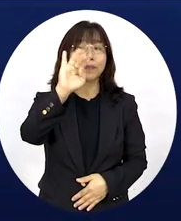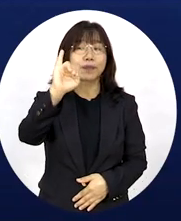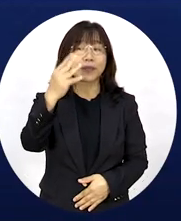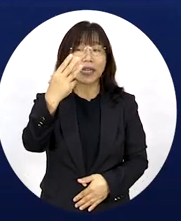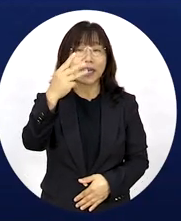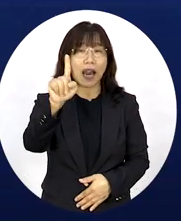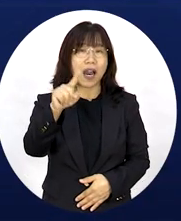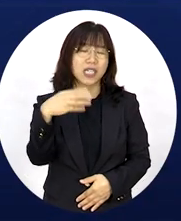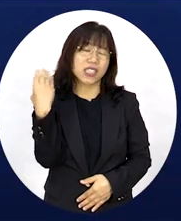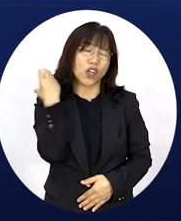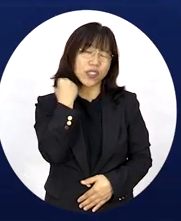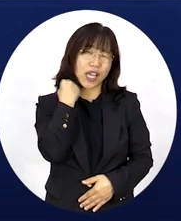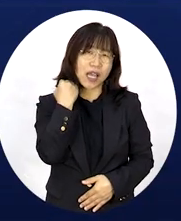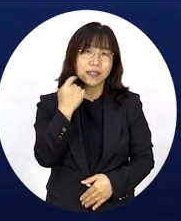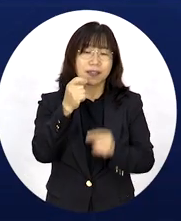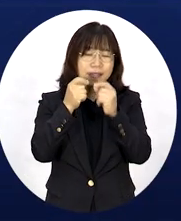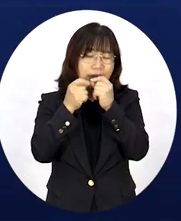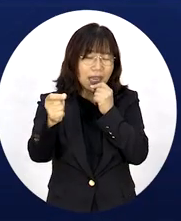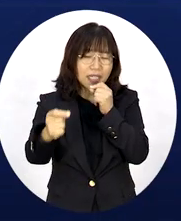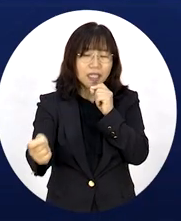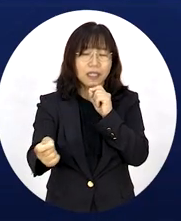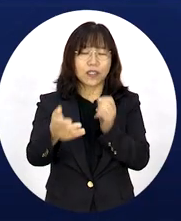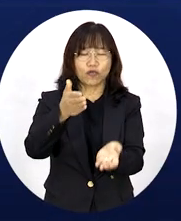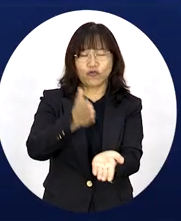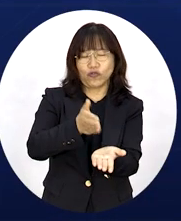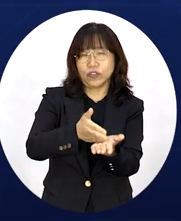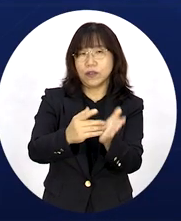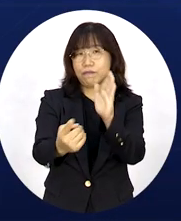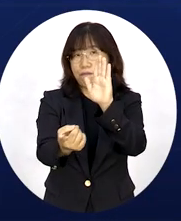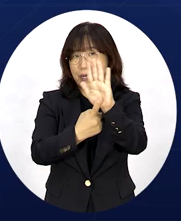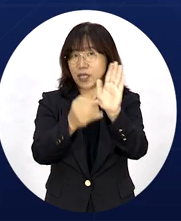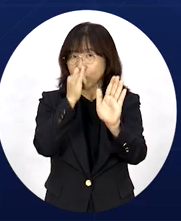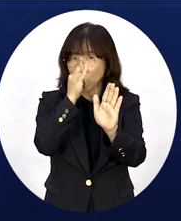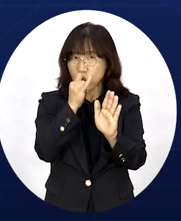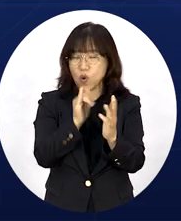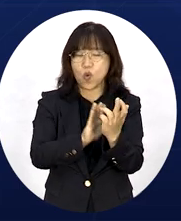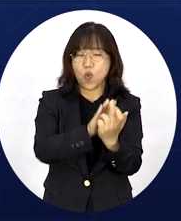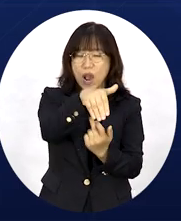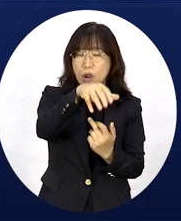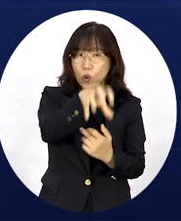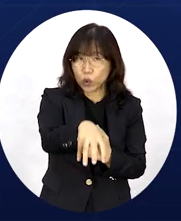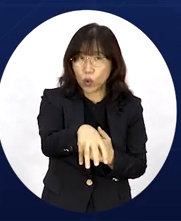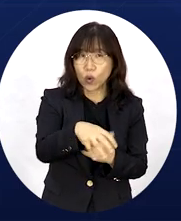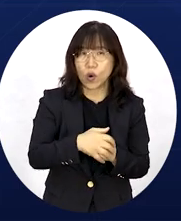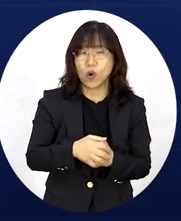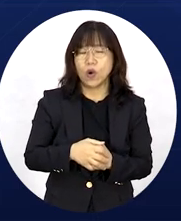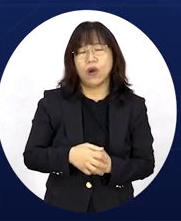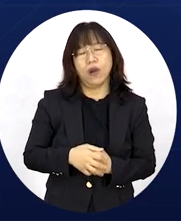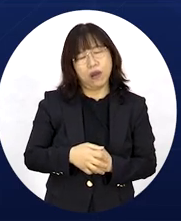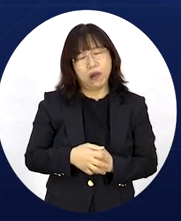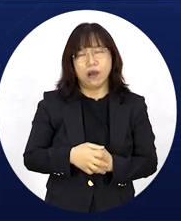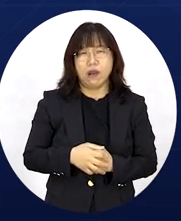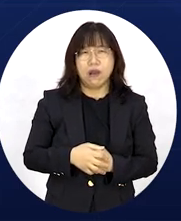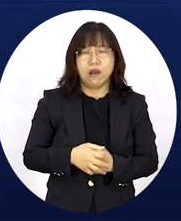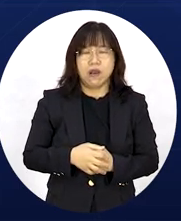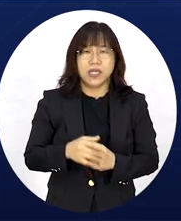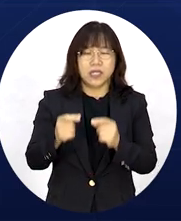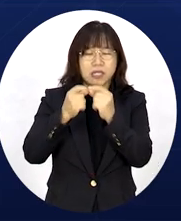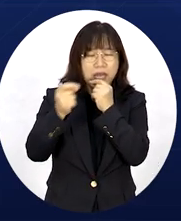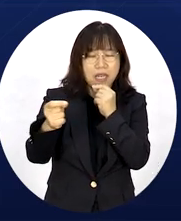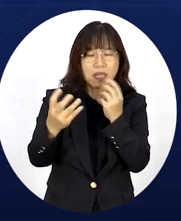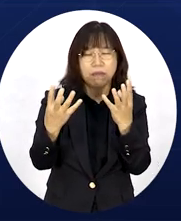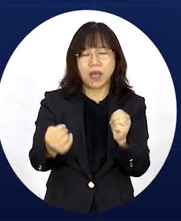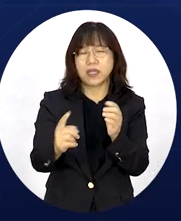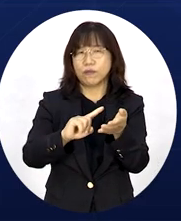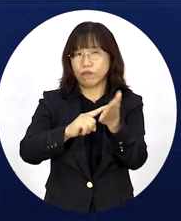요즘 빌라 전세 사기에 대한 뉴스가 보도되고 있는 가운데 특히 화곡동 지역의 빌라 전세 사기가 큰 문제로 대두되고